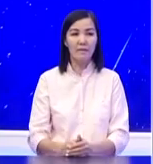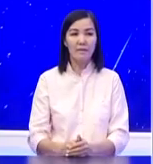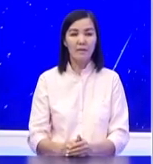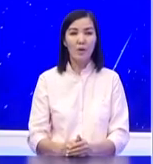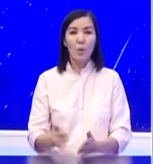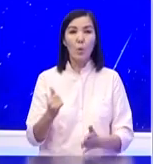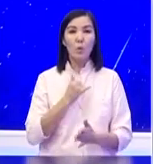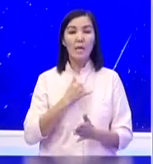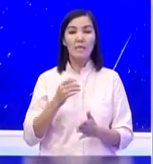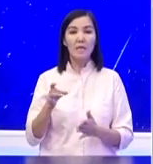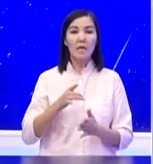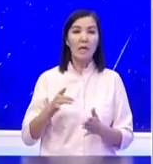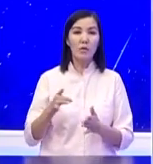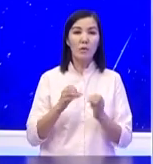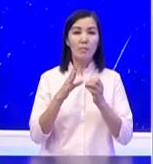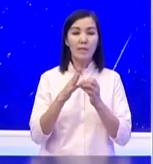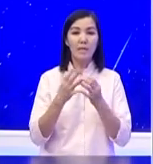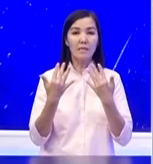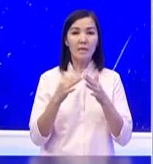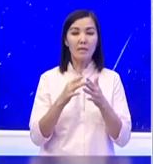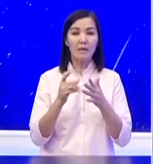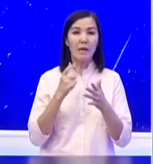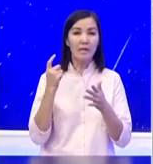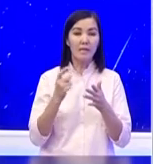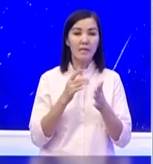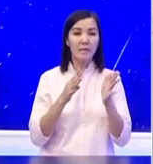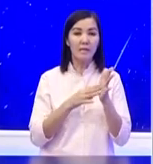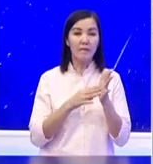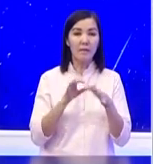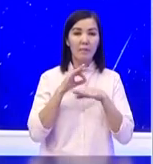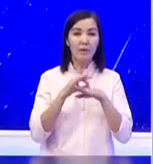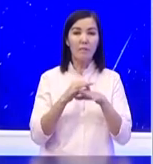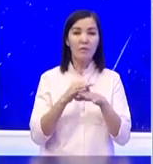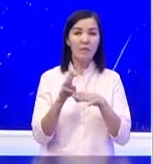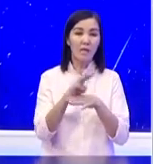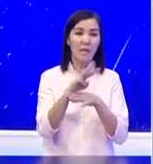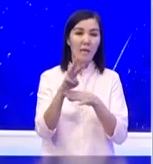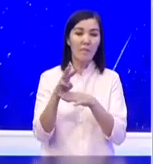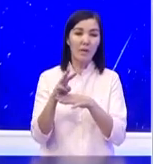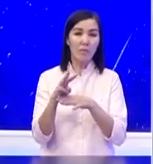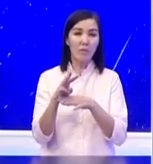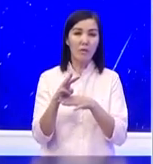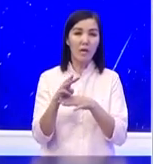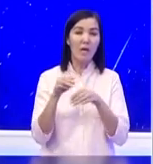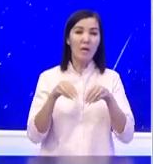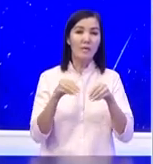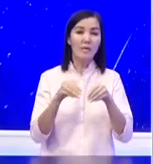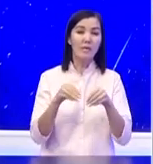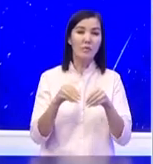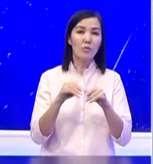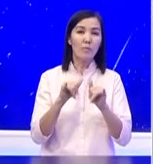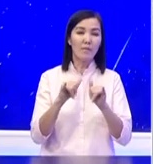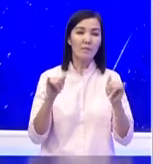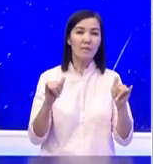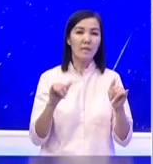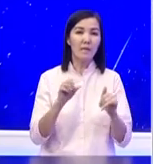У нас в районе насчитывается 15 сельских округов. Сейчас в 9 из них проводится химобработка. Наша основная цель – не допустить распространения